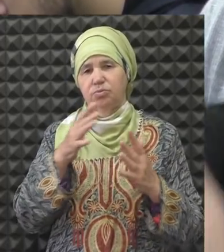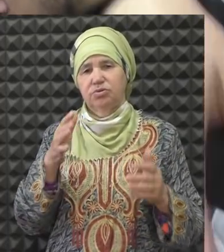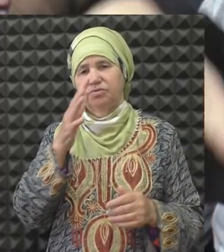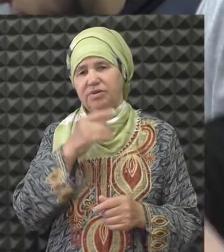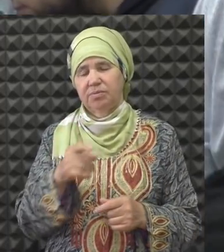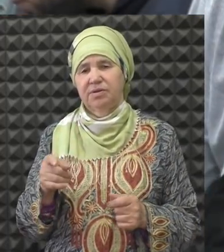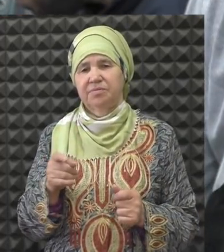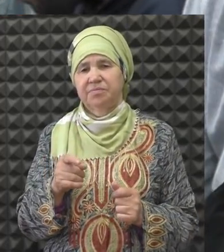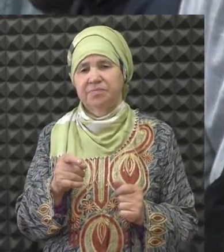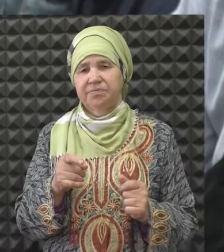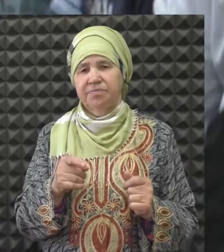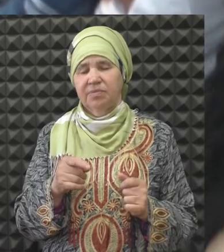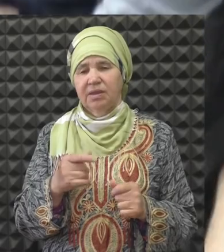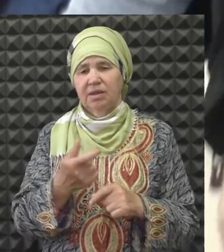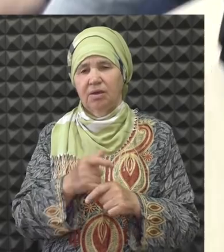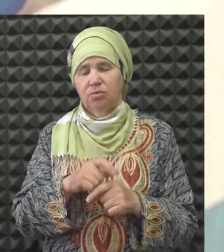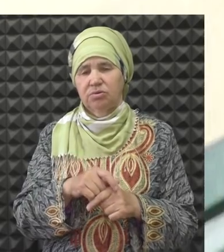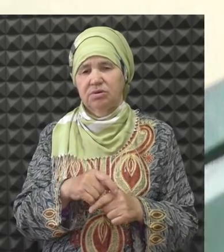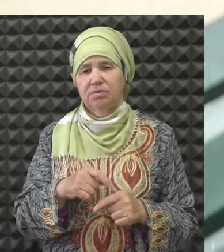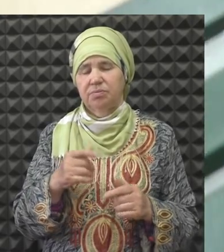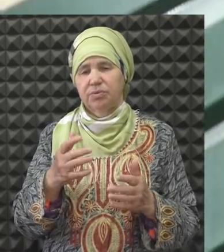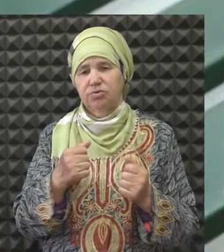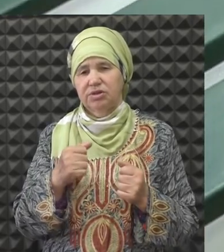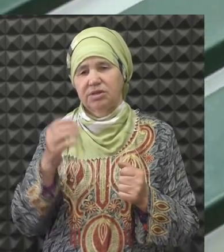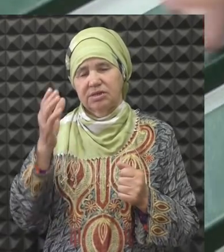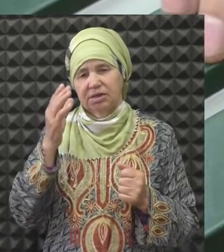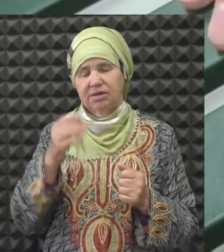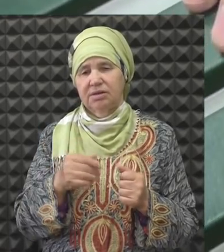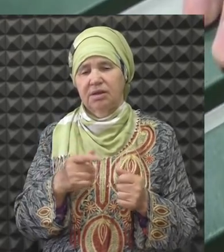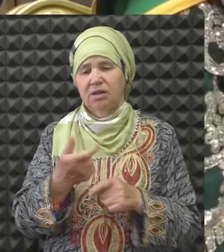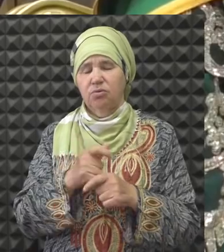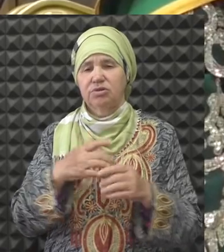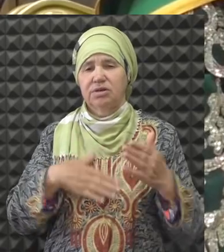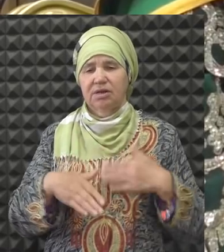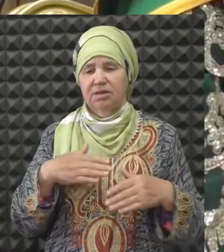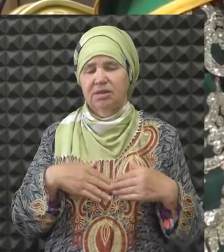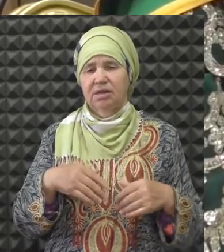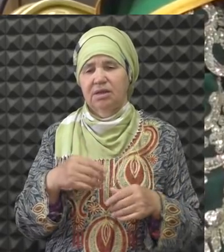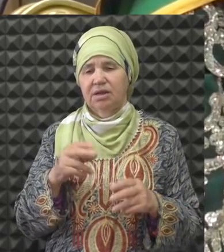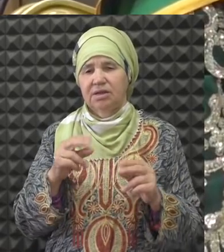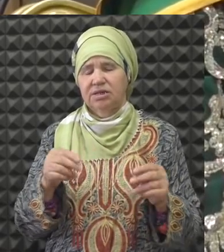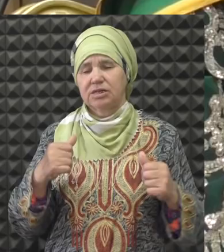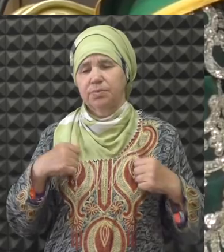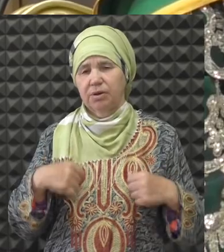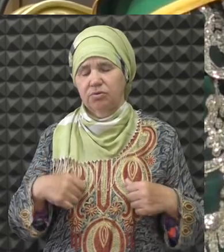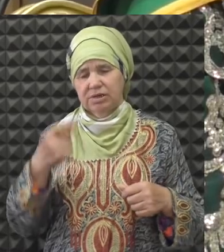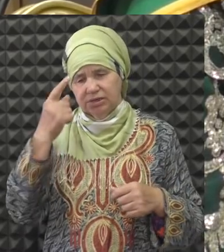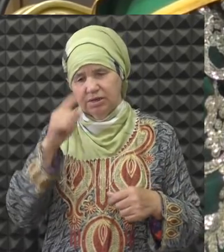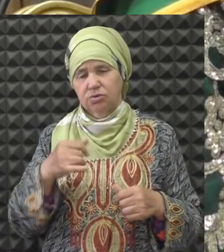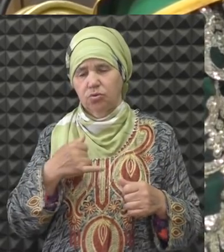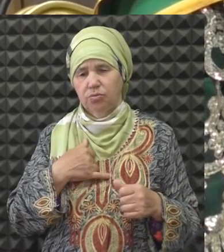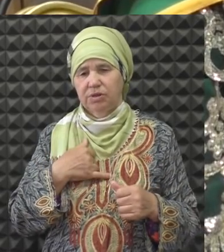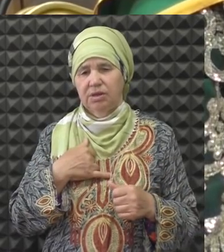спокойно можно будет изучать, учить, заучивать. Я очень рада. Сейчас я спокойна.